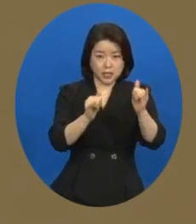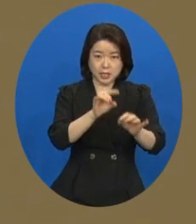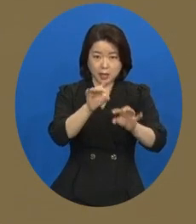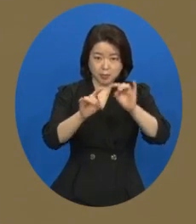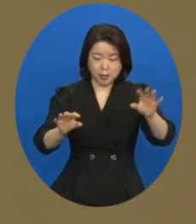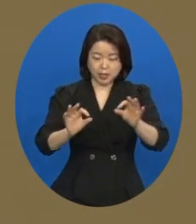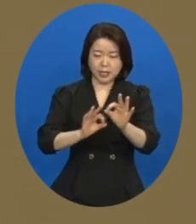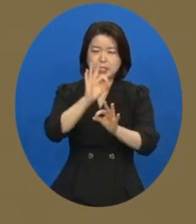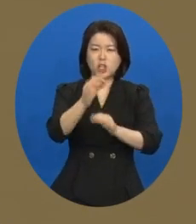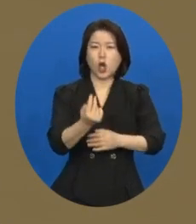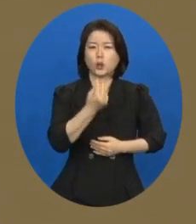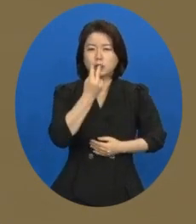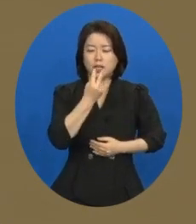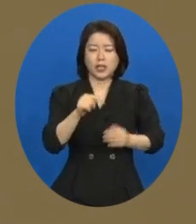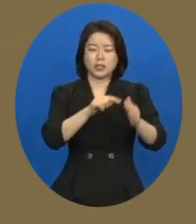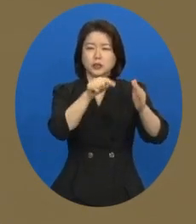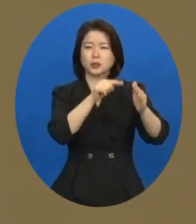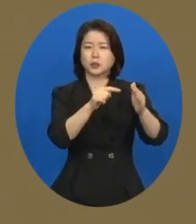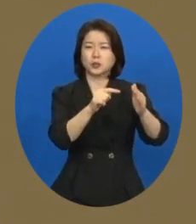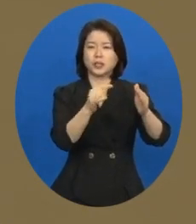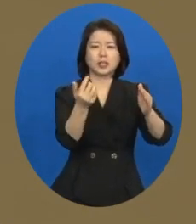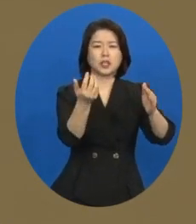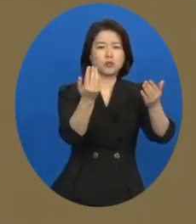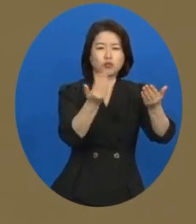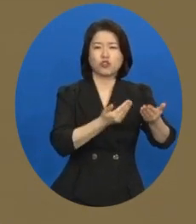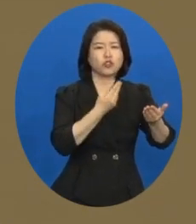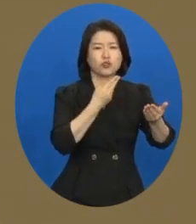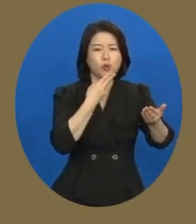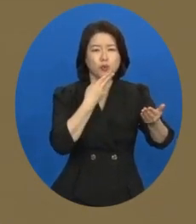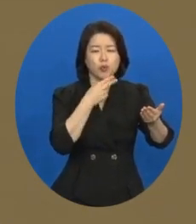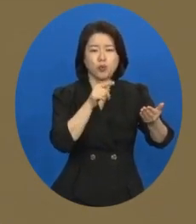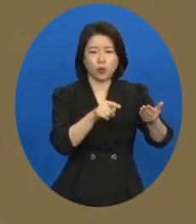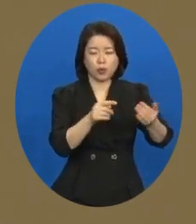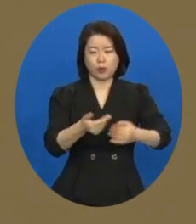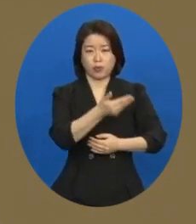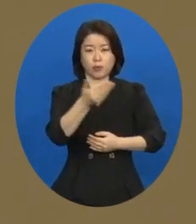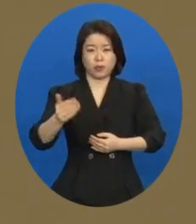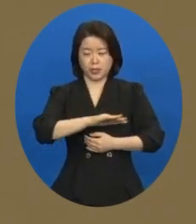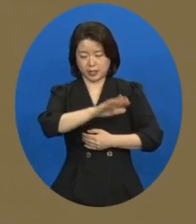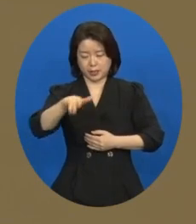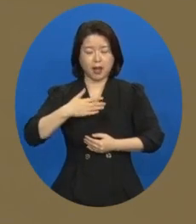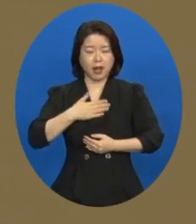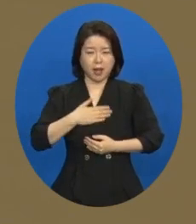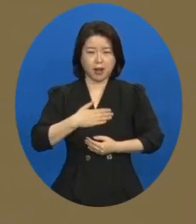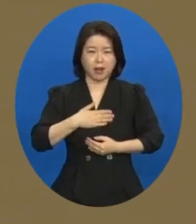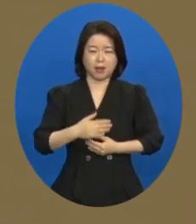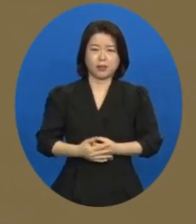자마다 영생이 그 속에 거하지 아니하는 것을 너희가 아는 바라.